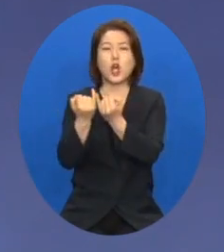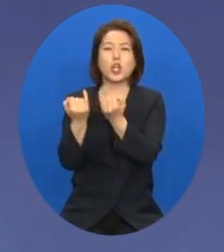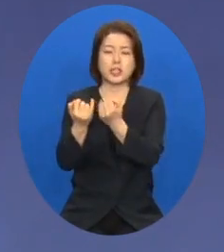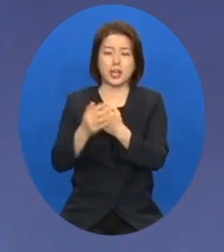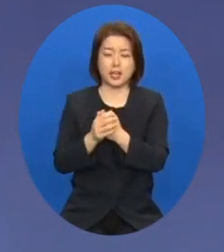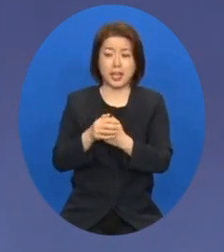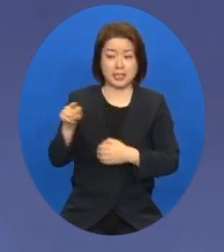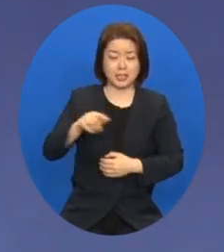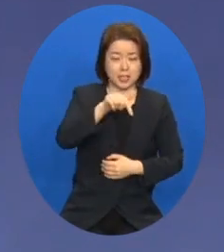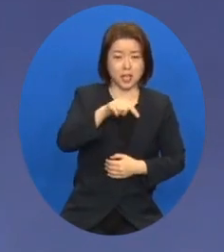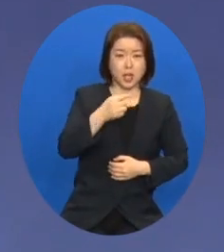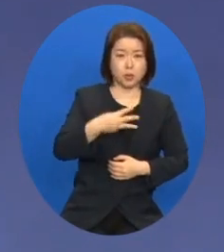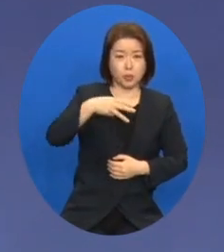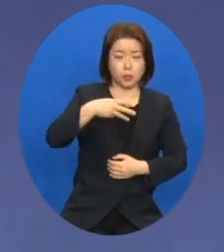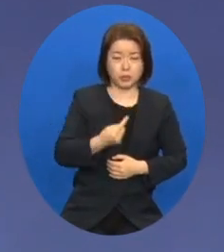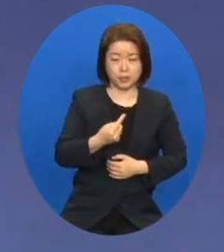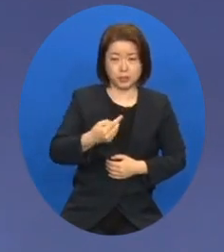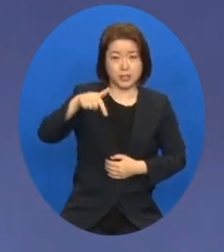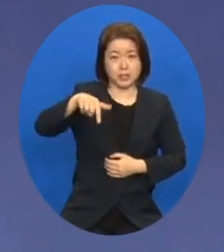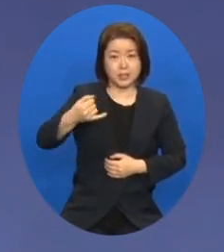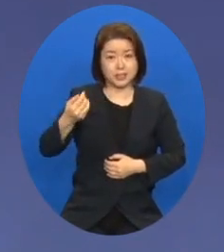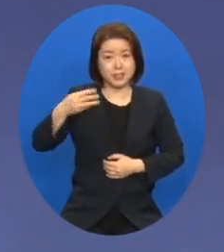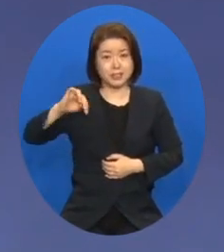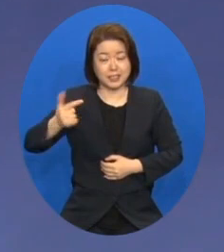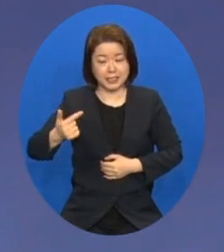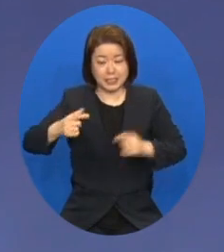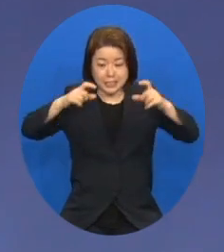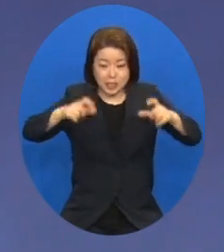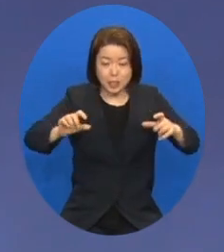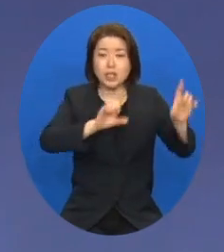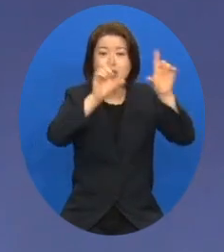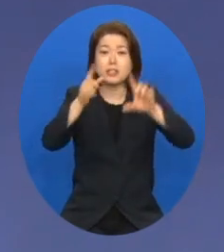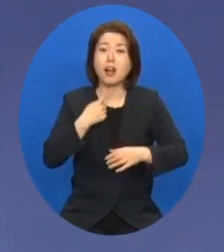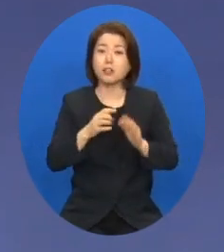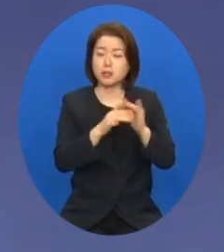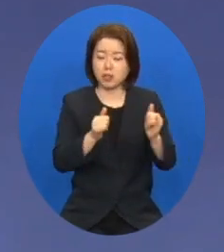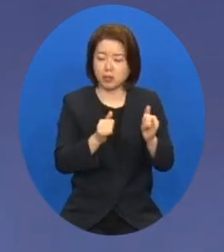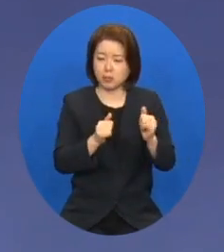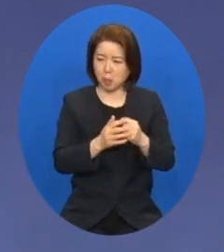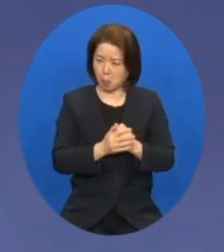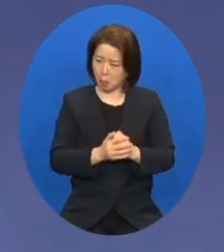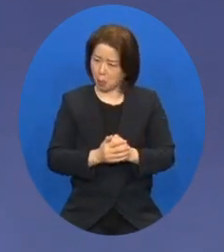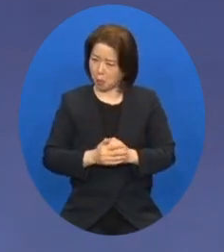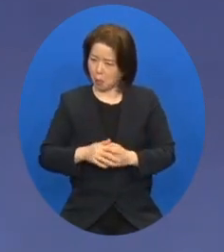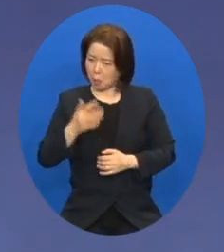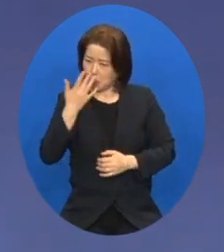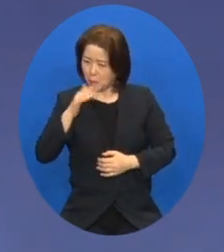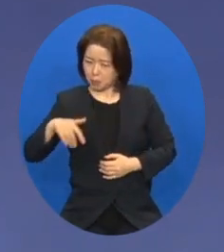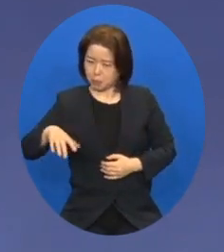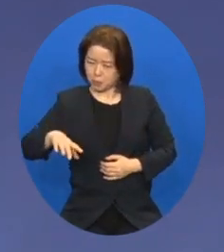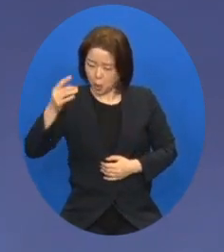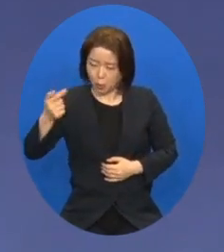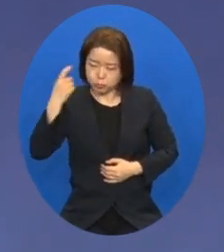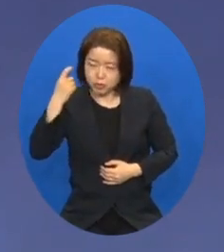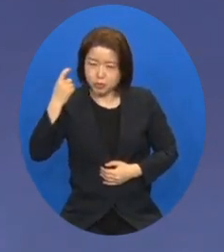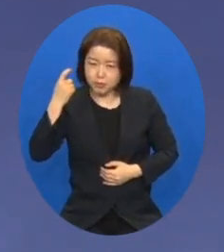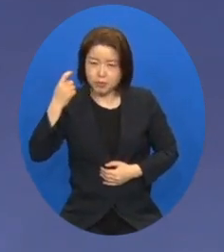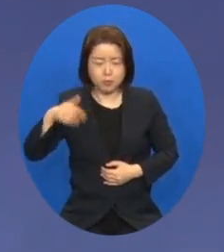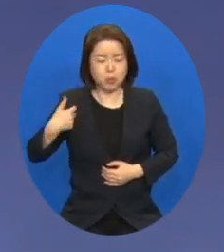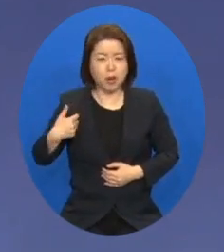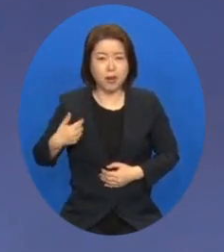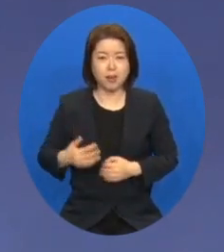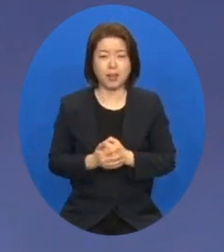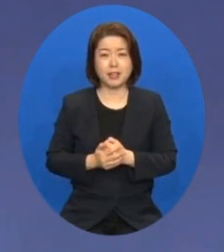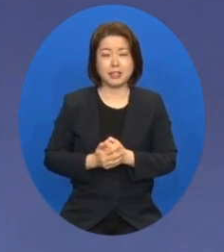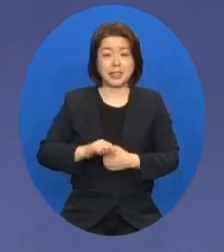걸 도스 그린 이라는 곳에 살던 사람이 라는걸 처음 들어보는 사람 자기가 잘